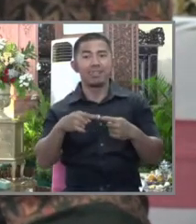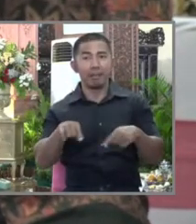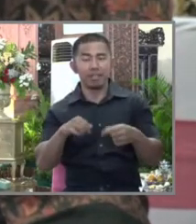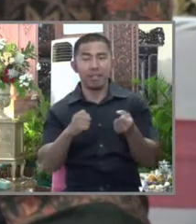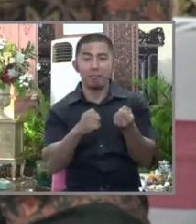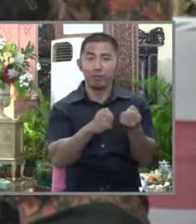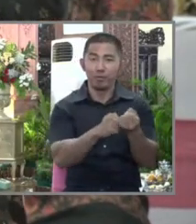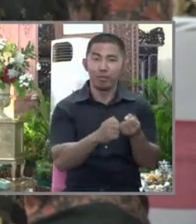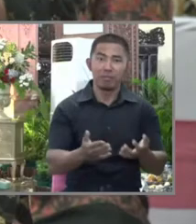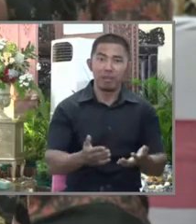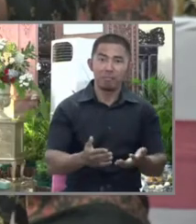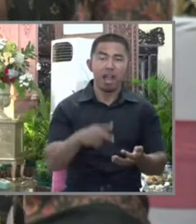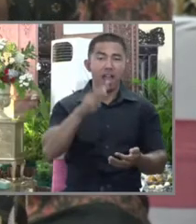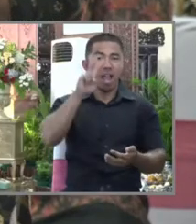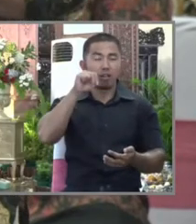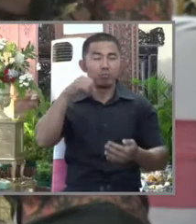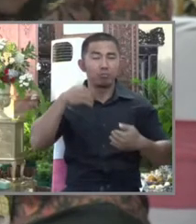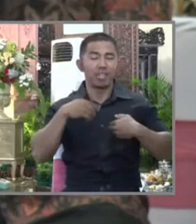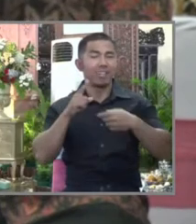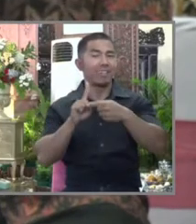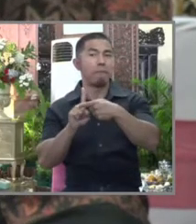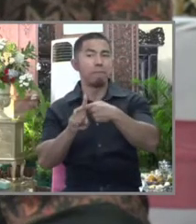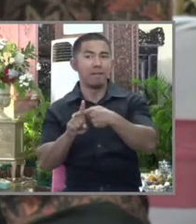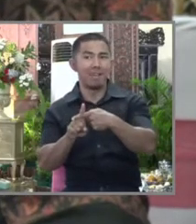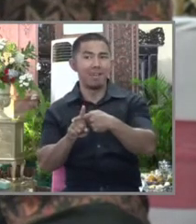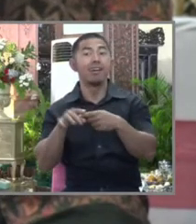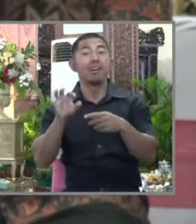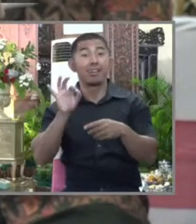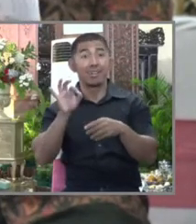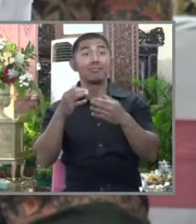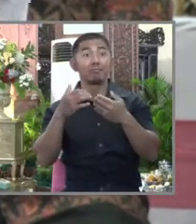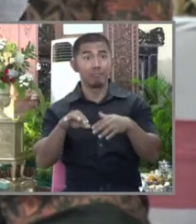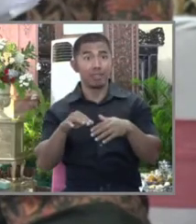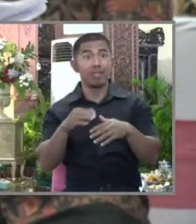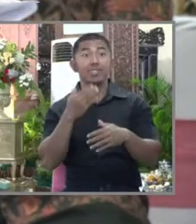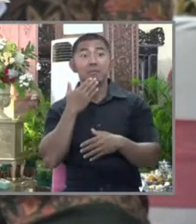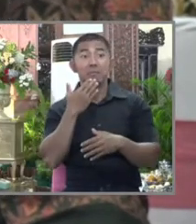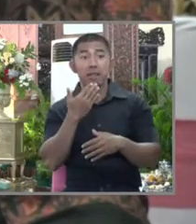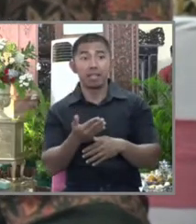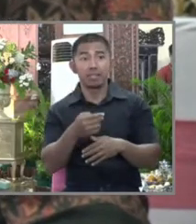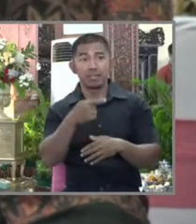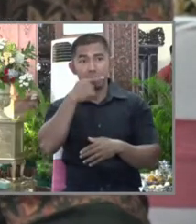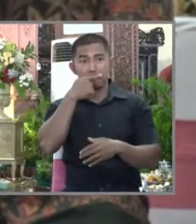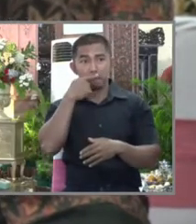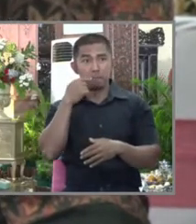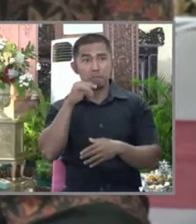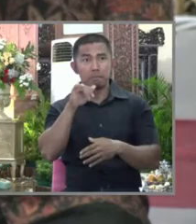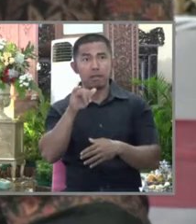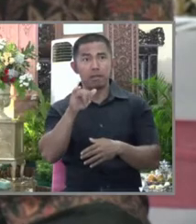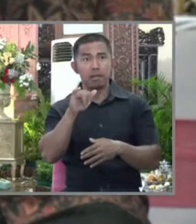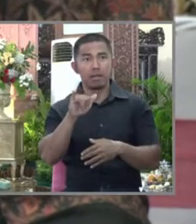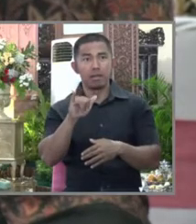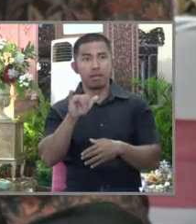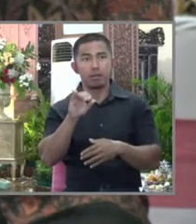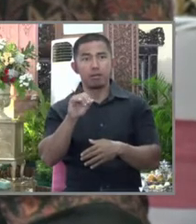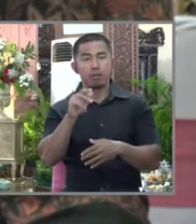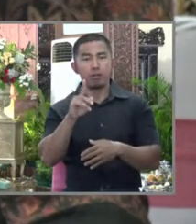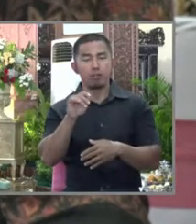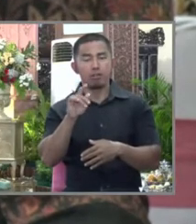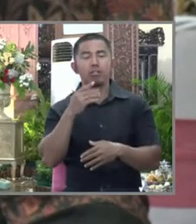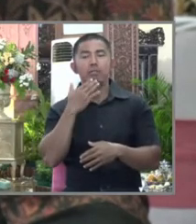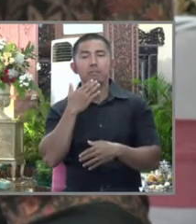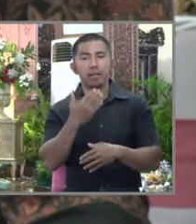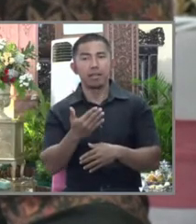mendukung itu juga harus mendapatkan nilai tambah juga segera baunya itu Pak Joko J Hai Febri kuatnya untuk